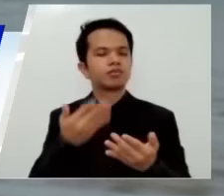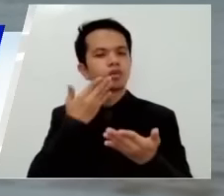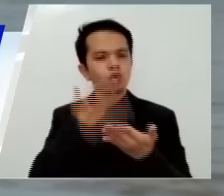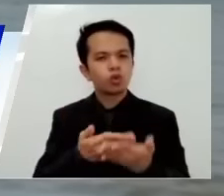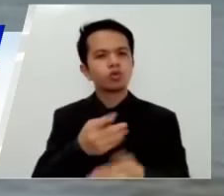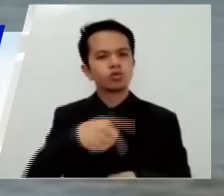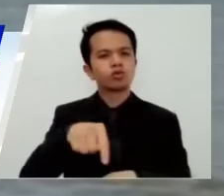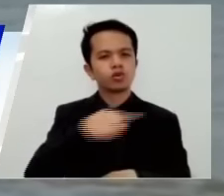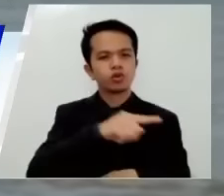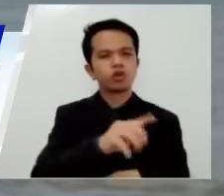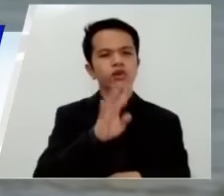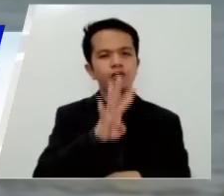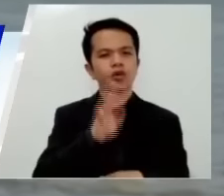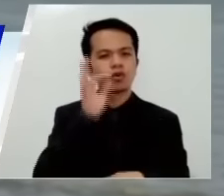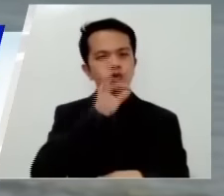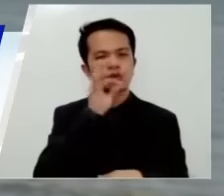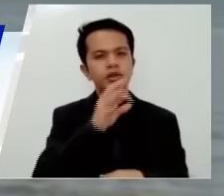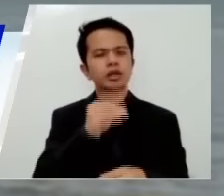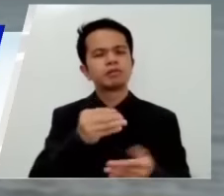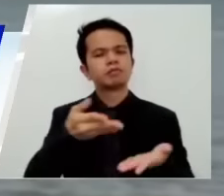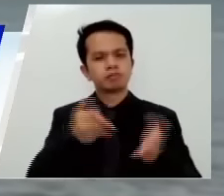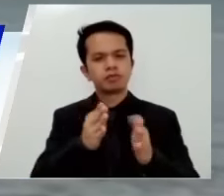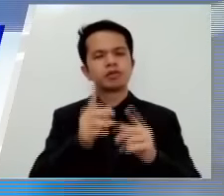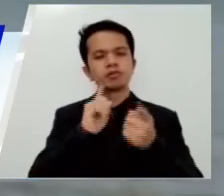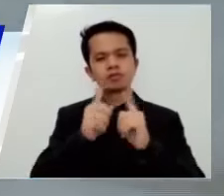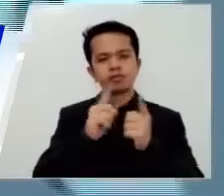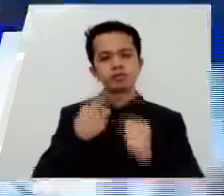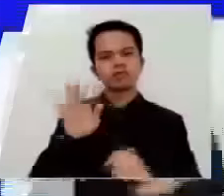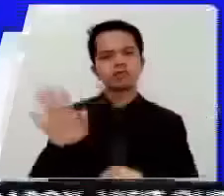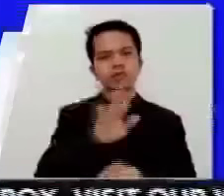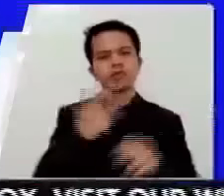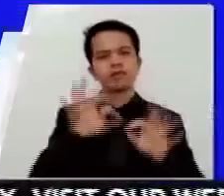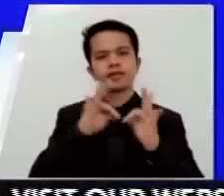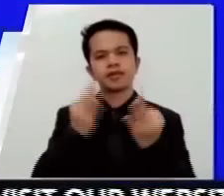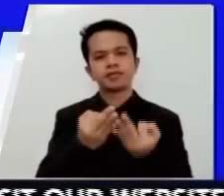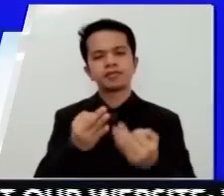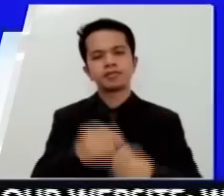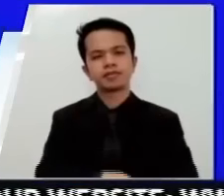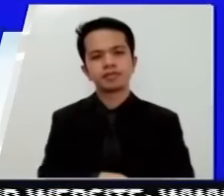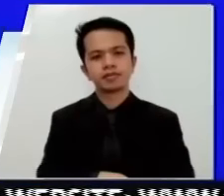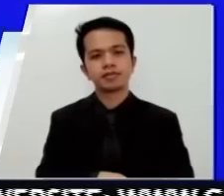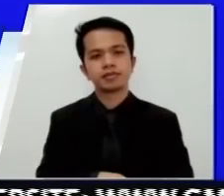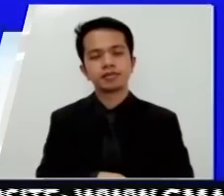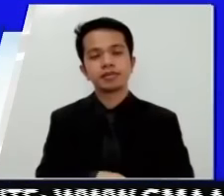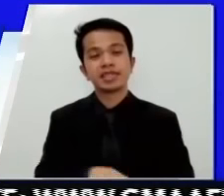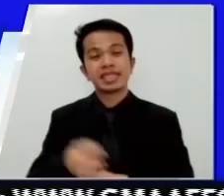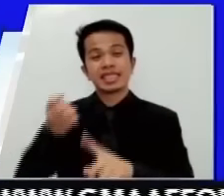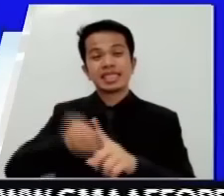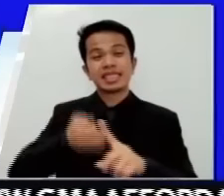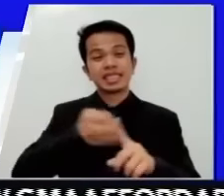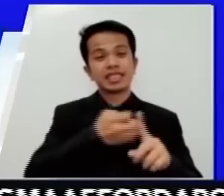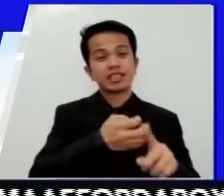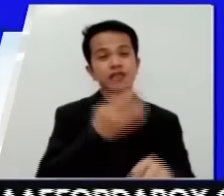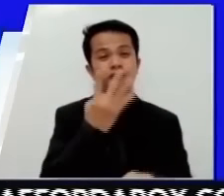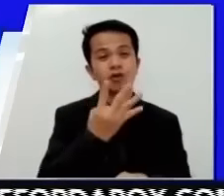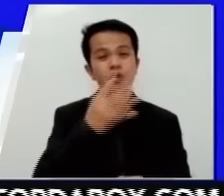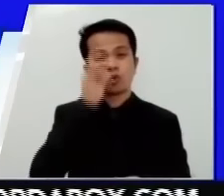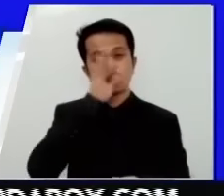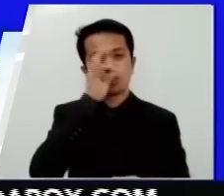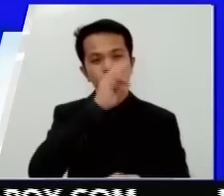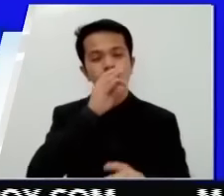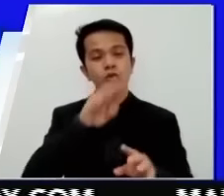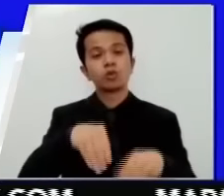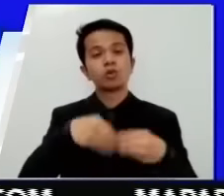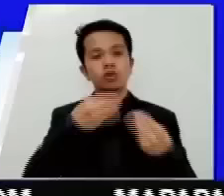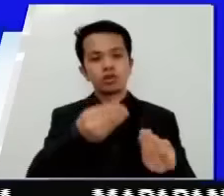at pinayagan ang mga ito na makausap ang kanilang mga pamilya. Bawat isa sa apat, binigyan ng